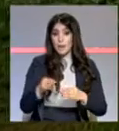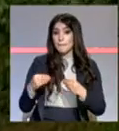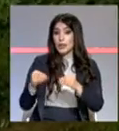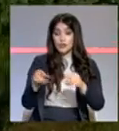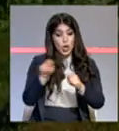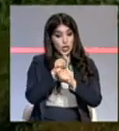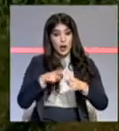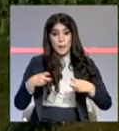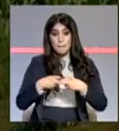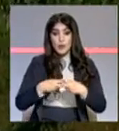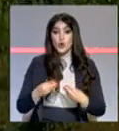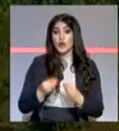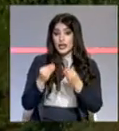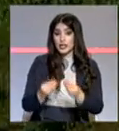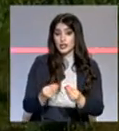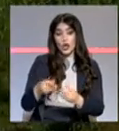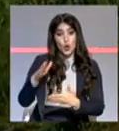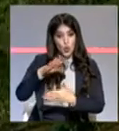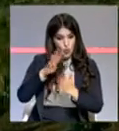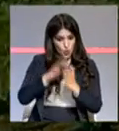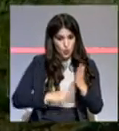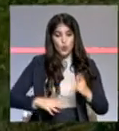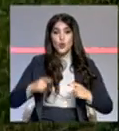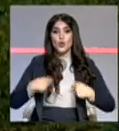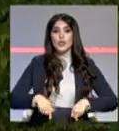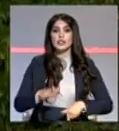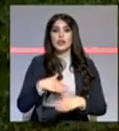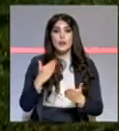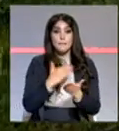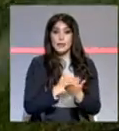الأسعار ومد الوزارة بقائمة اسمية وعدد بطاقات التعريف للمنتج.